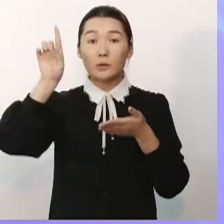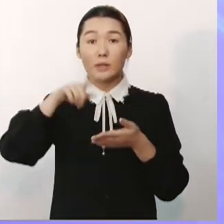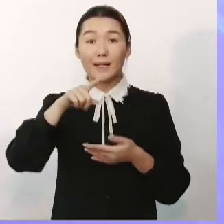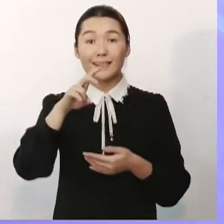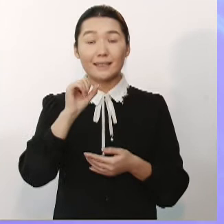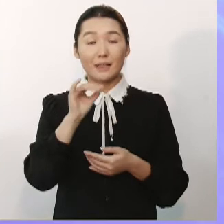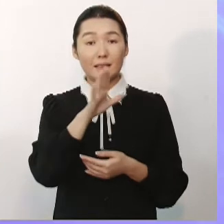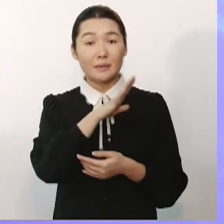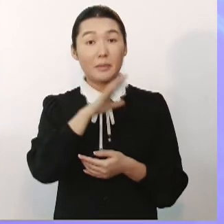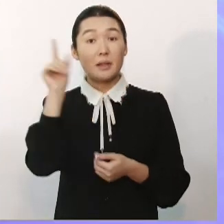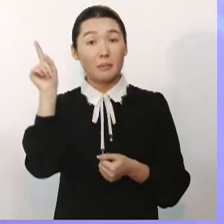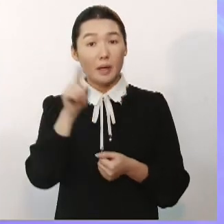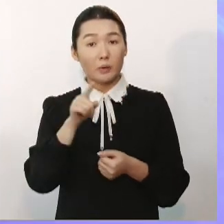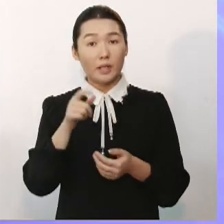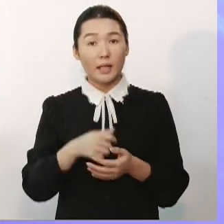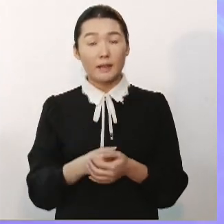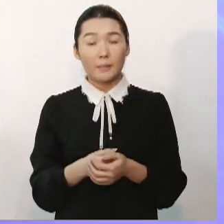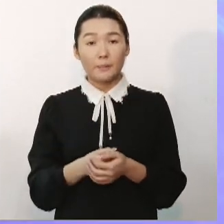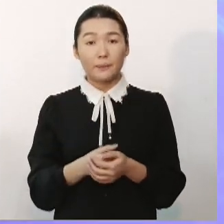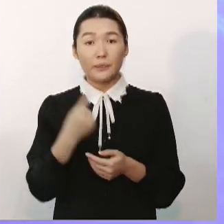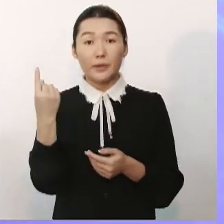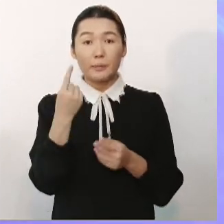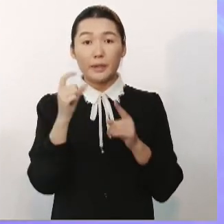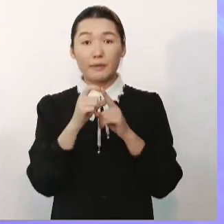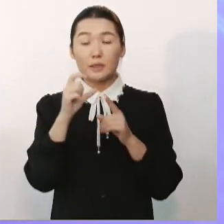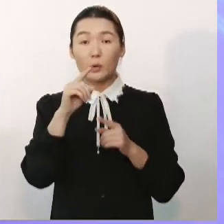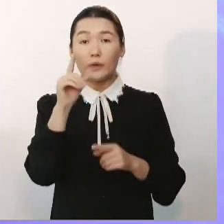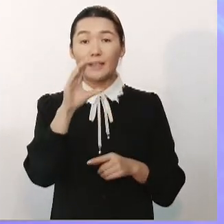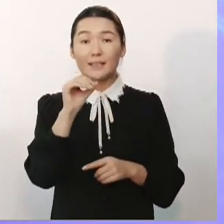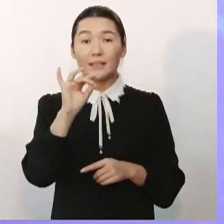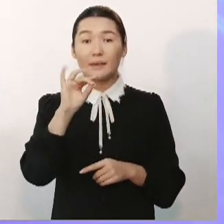под ударением. Первое слово «зверьки»,